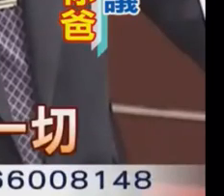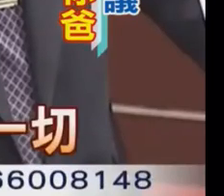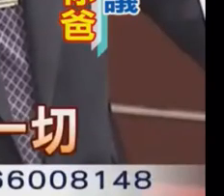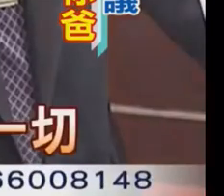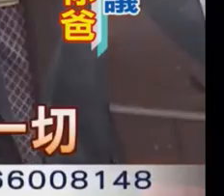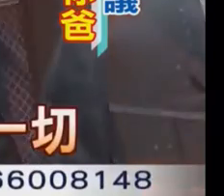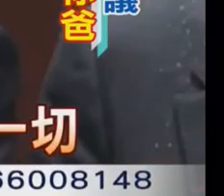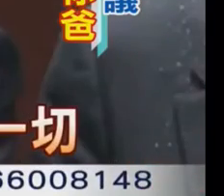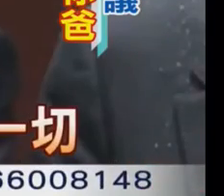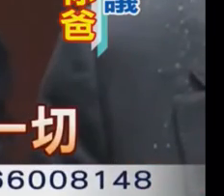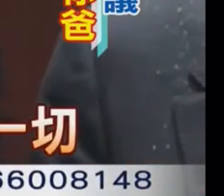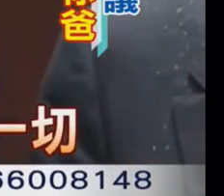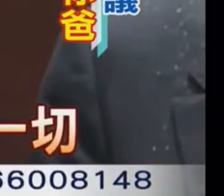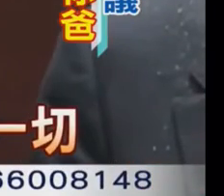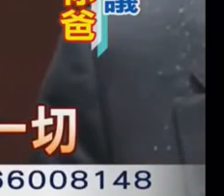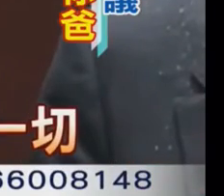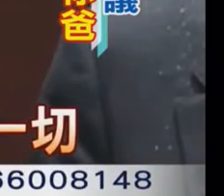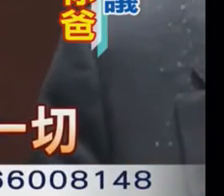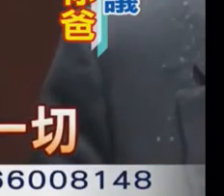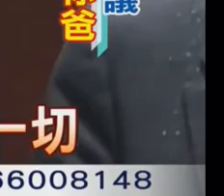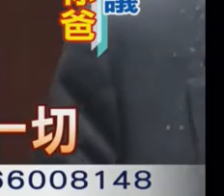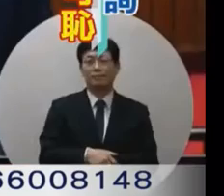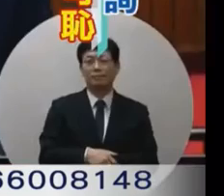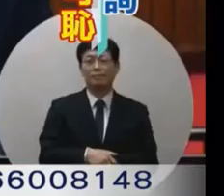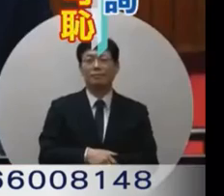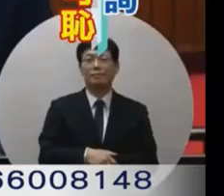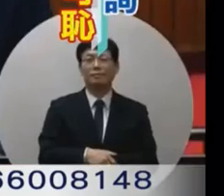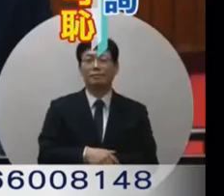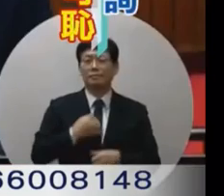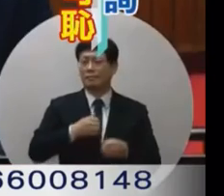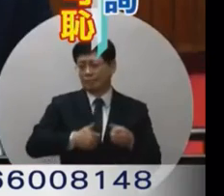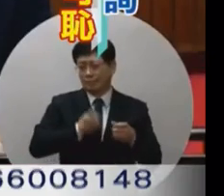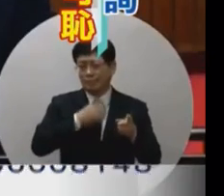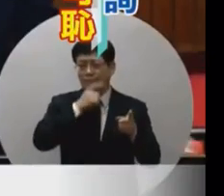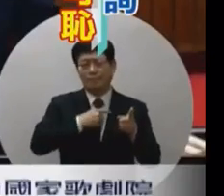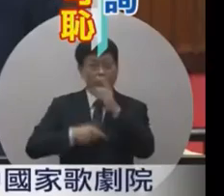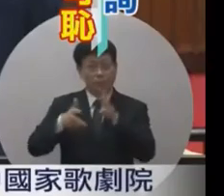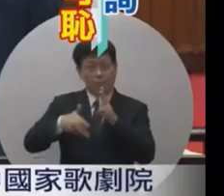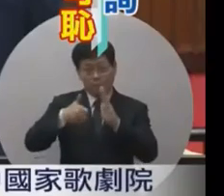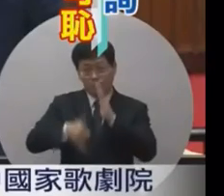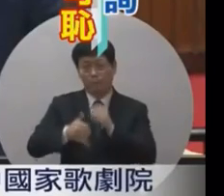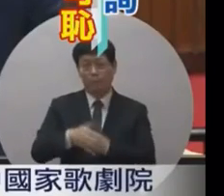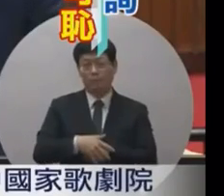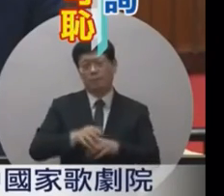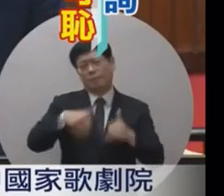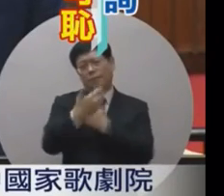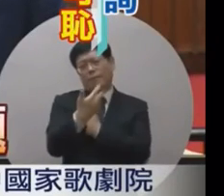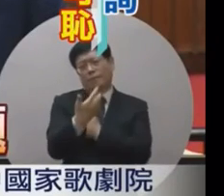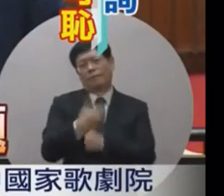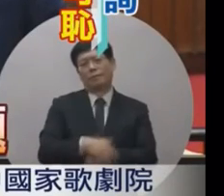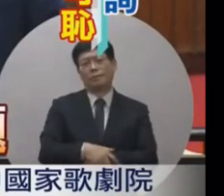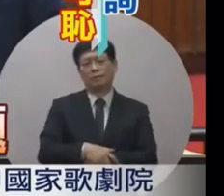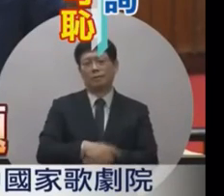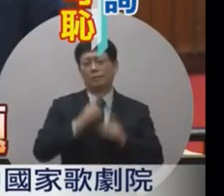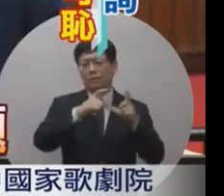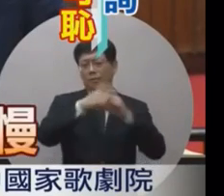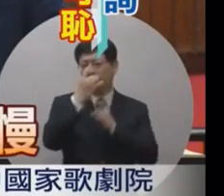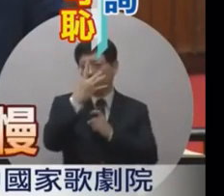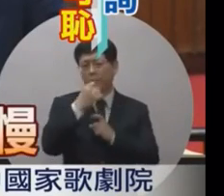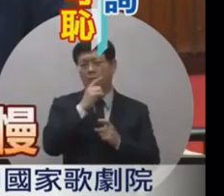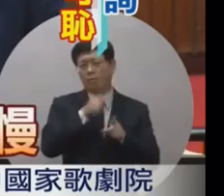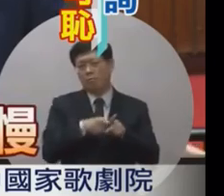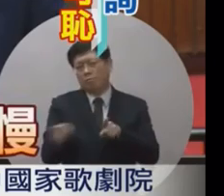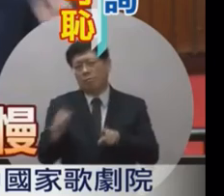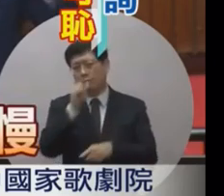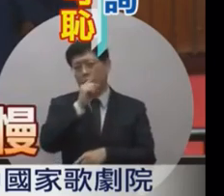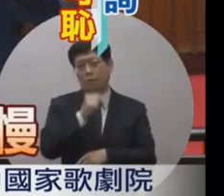表情，即使不开口酸，也已道尽一切。 非常非常的可耻！你又在反质询， 你 答不出来回避问题，